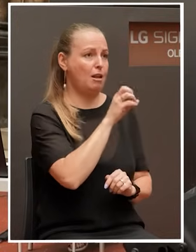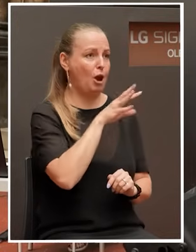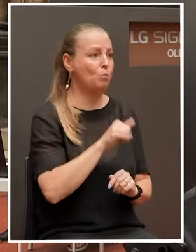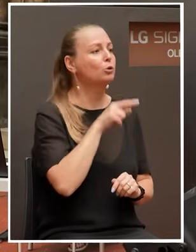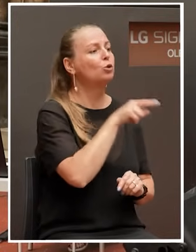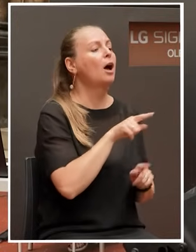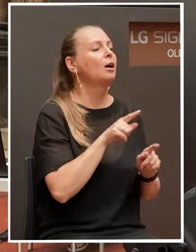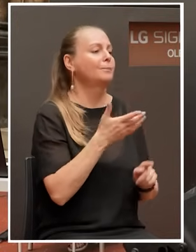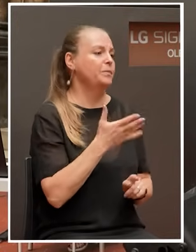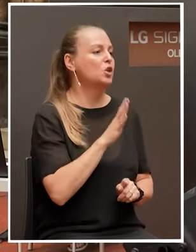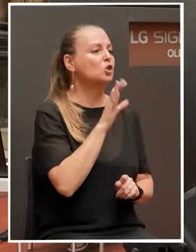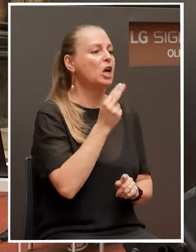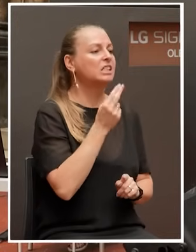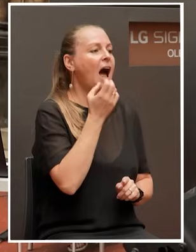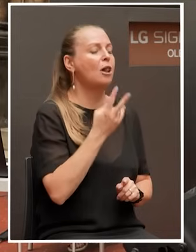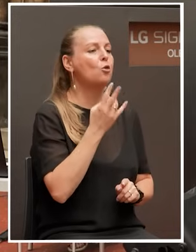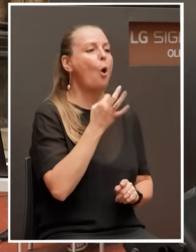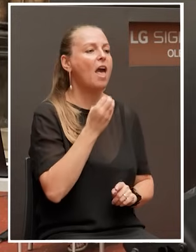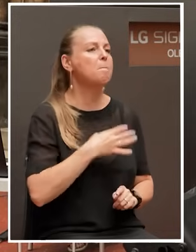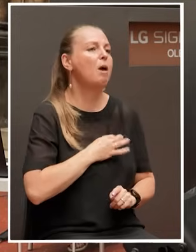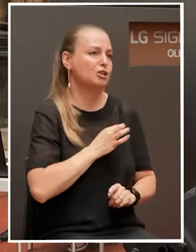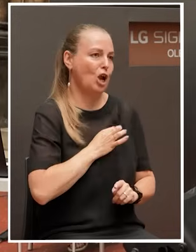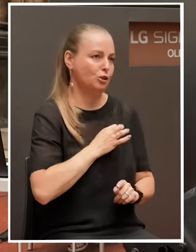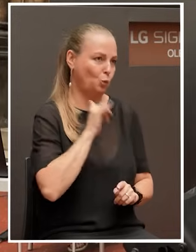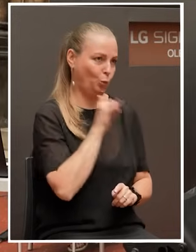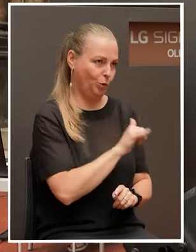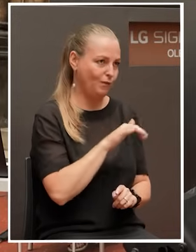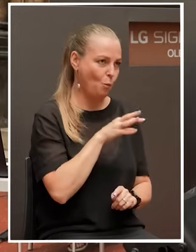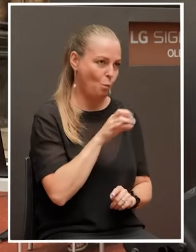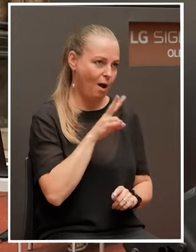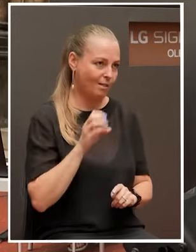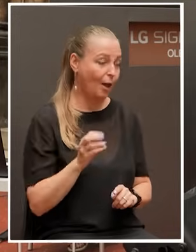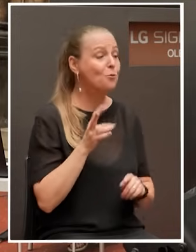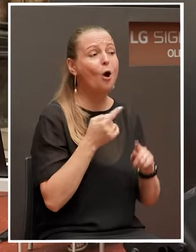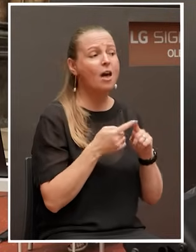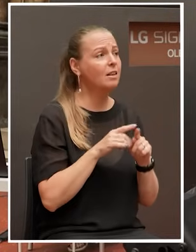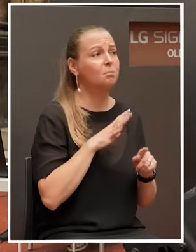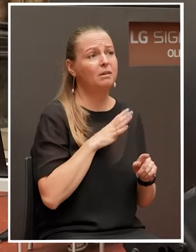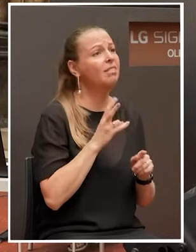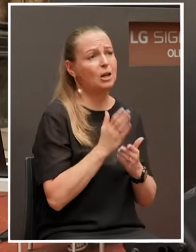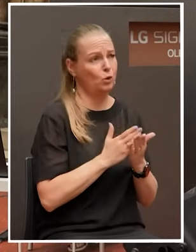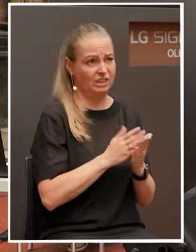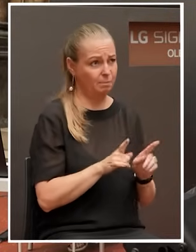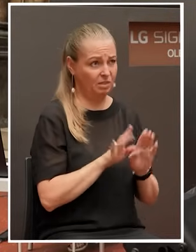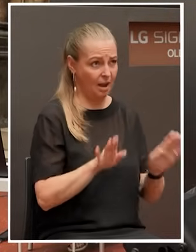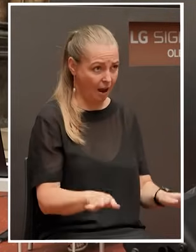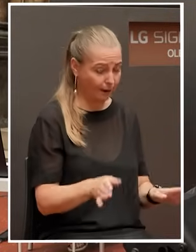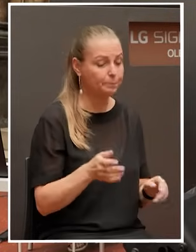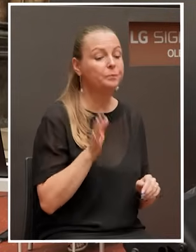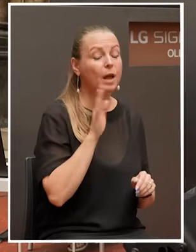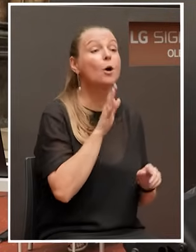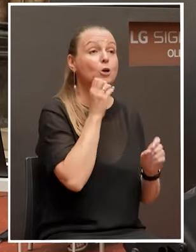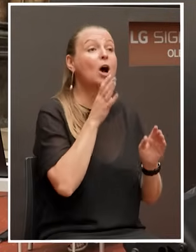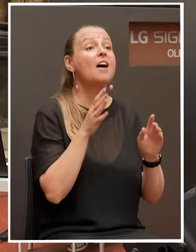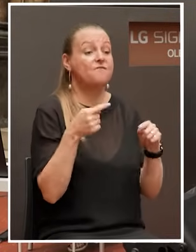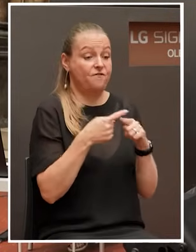социальном безразличии. Меня не интересует современность и ее проблема. Это не совсем так, я думаю. Что происходит с импрессионизмом